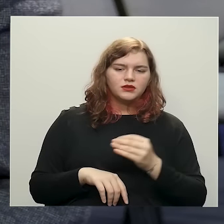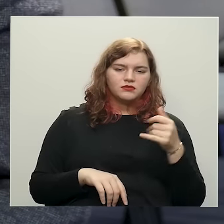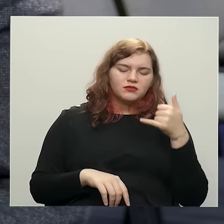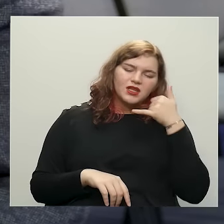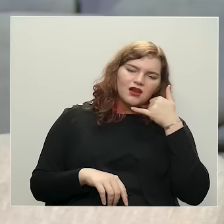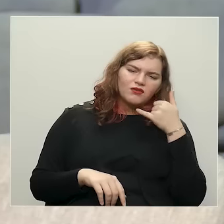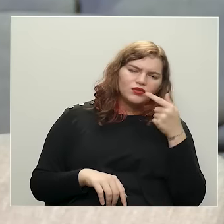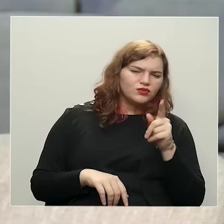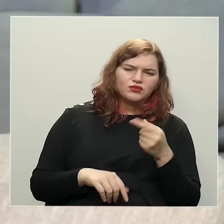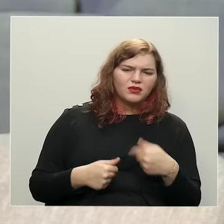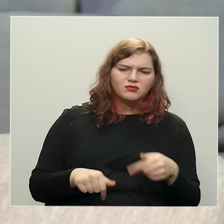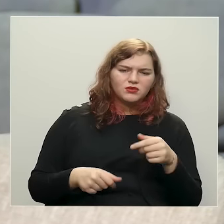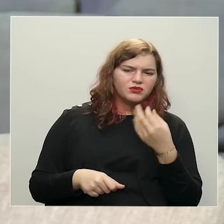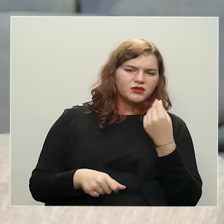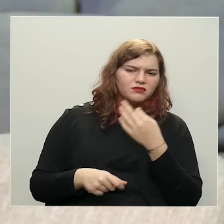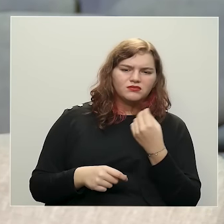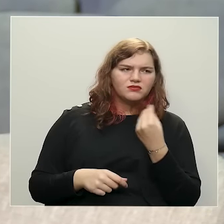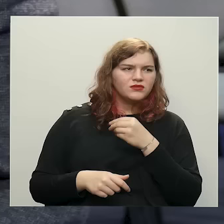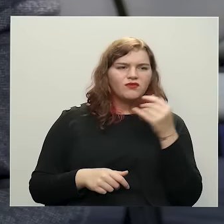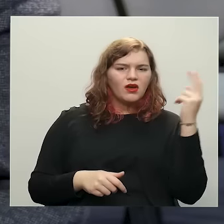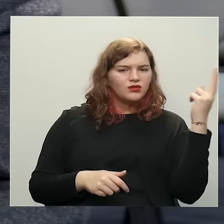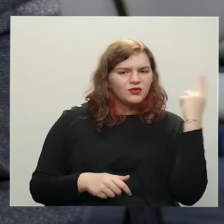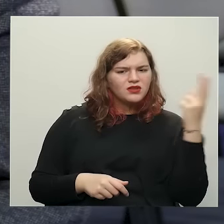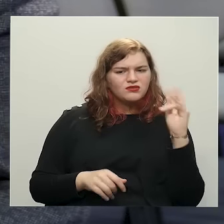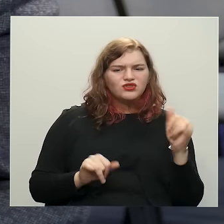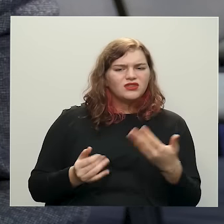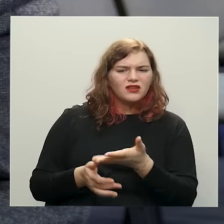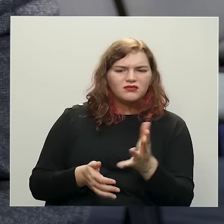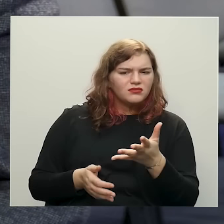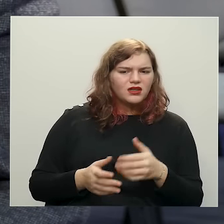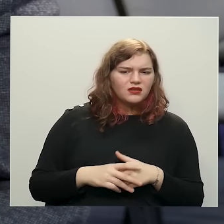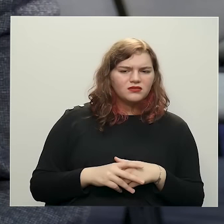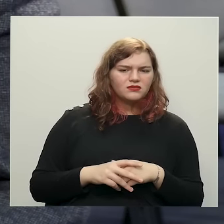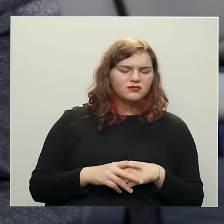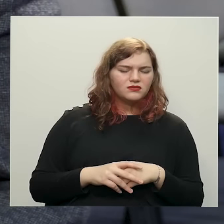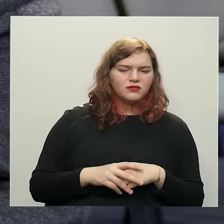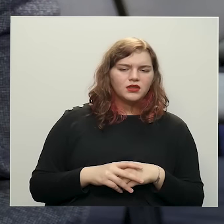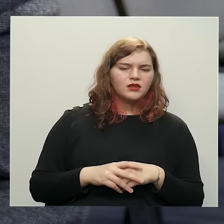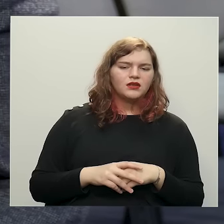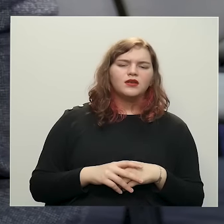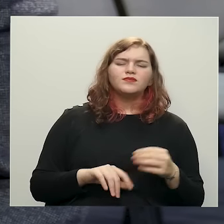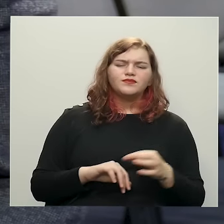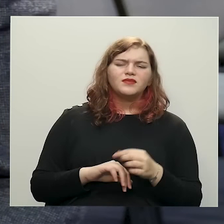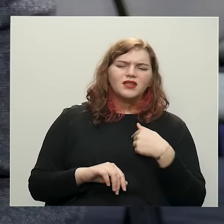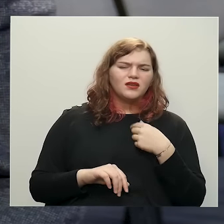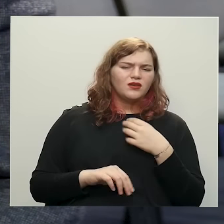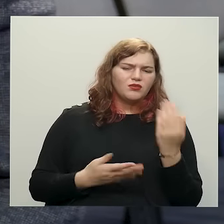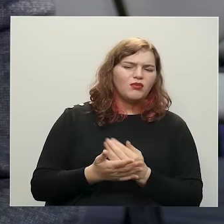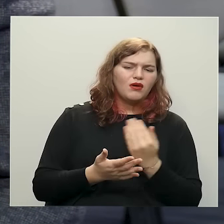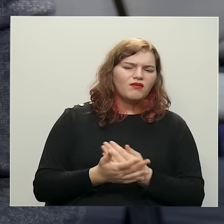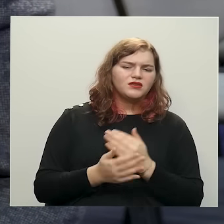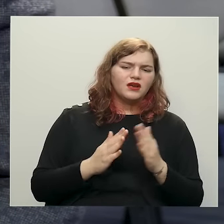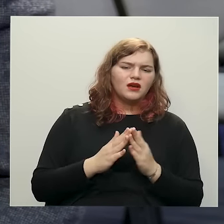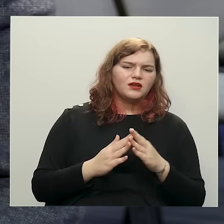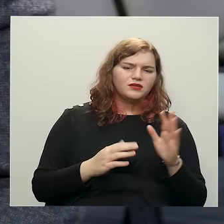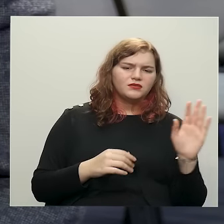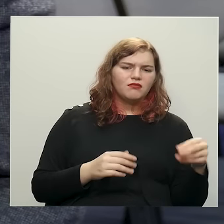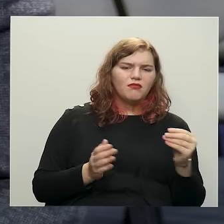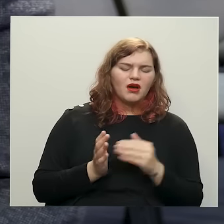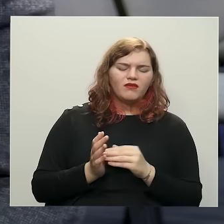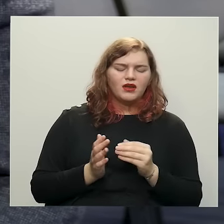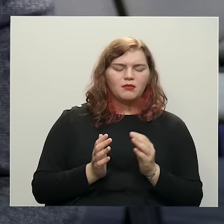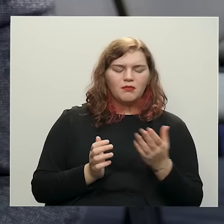nu mai spui ce ți-a vorbit Domnul. Tu nu mai spui de unde ai citit. Ce s-a întâmplat cu tine? Zic, Florina, când vin acasă, îți voi povesti. 5 minute mai avem din